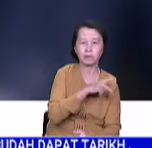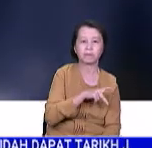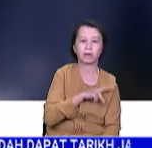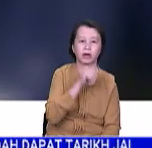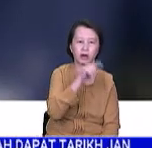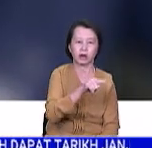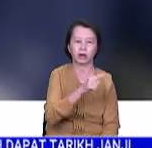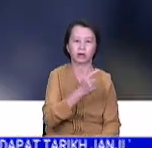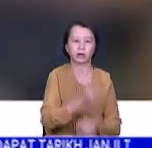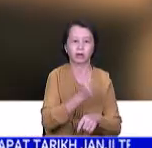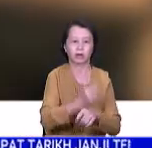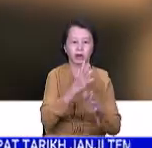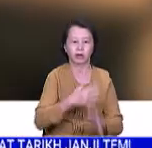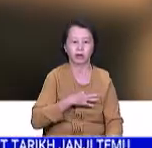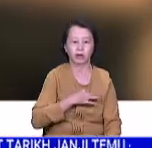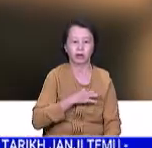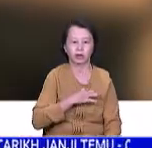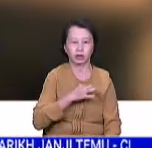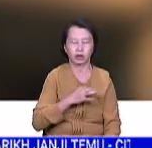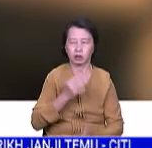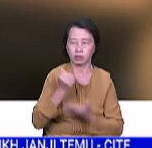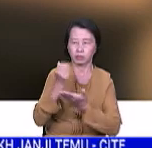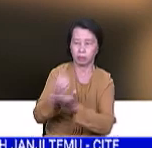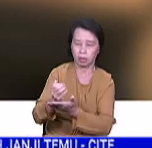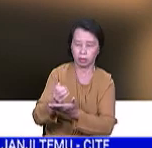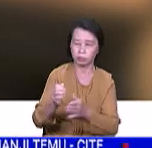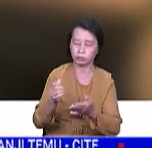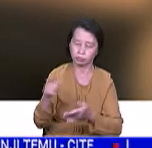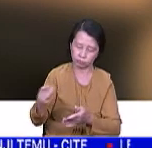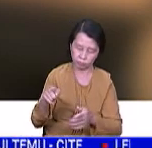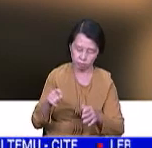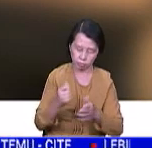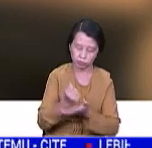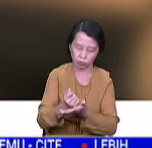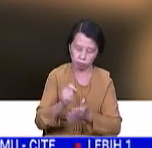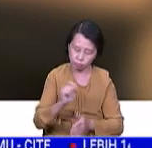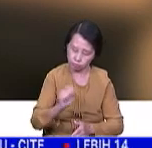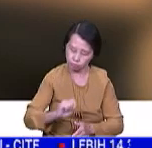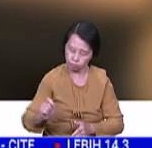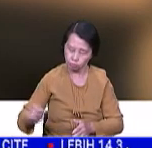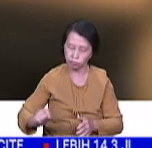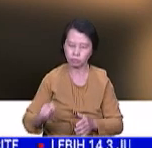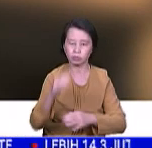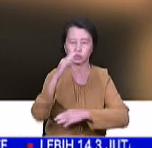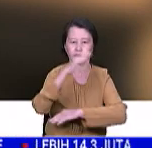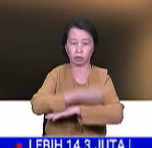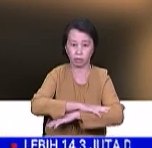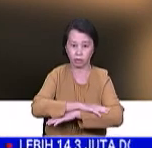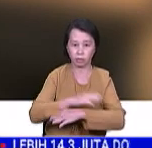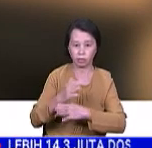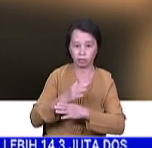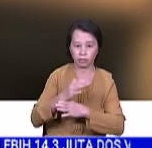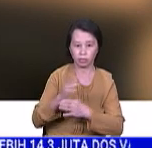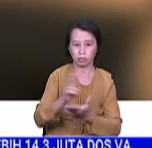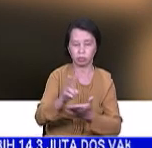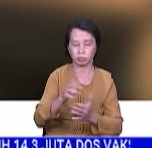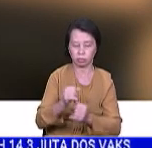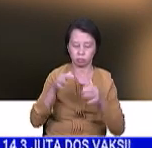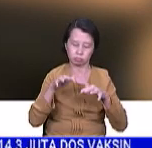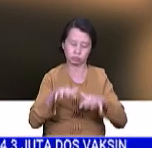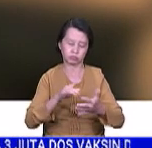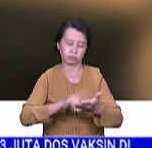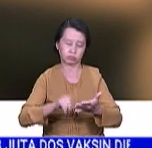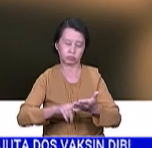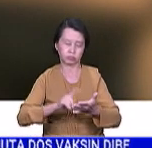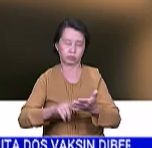dia yang bertugas sebagai sukarelawan membantunya mengisi borang pengambilan vaksin di kaunternya. Perkongsian video itu mendapat perhatian